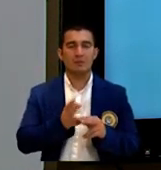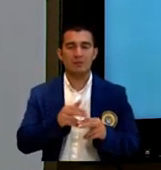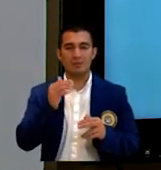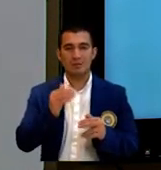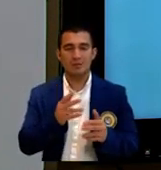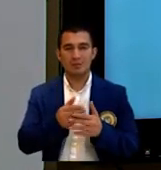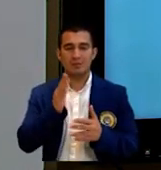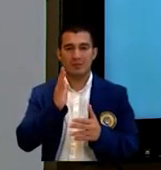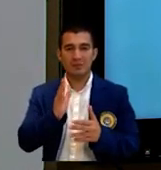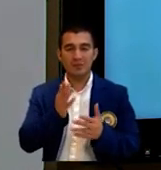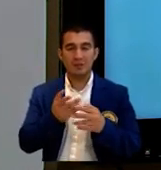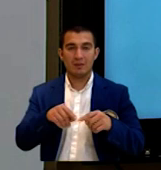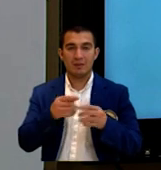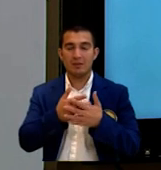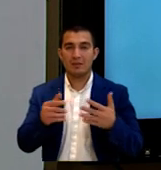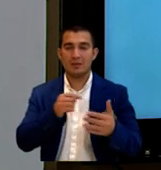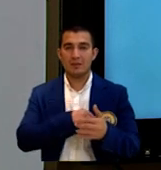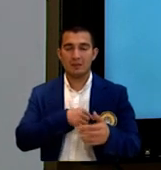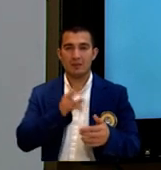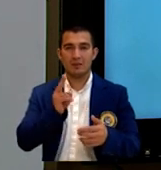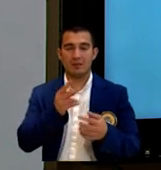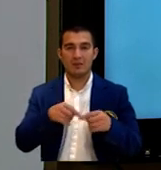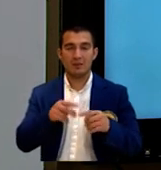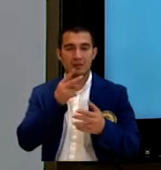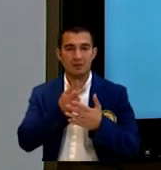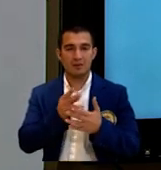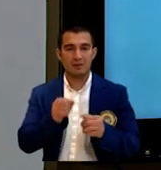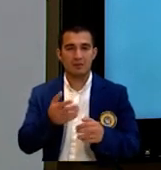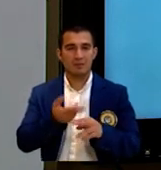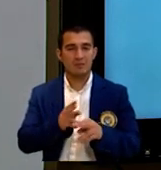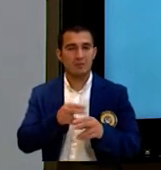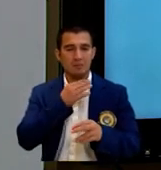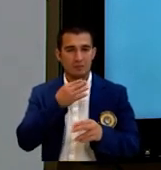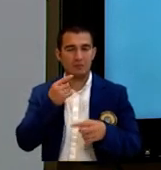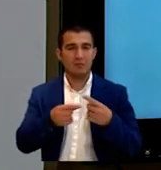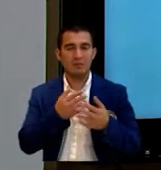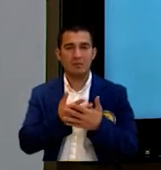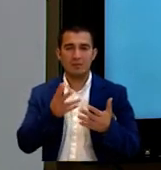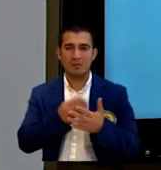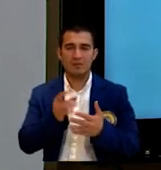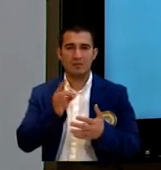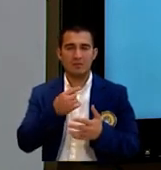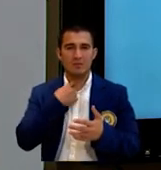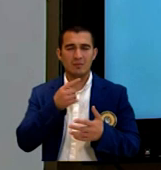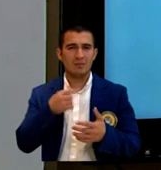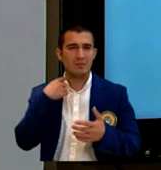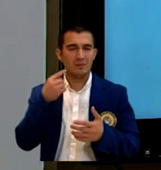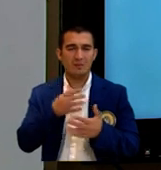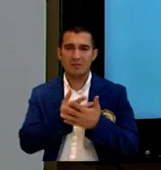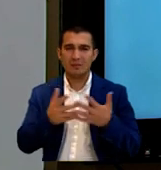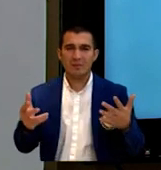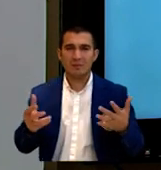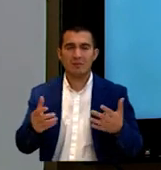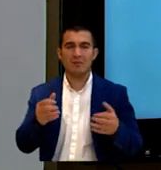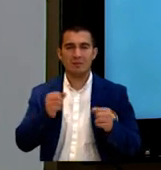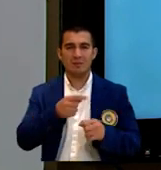shu molekulalar soni uning hajmiga bo'ladigan bo'lsa, konsentratsiyasi kelib chiqadi. Konsentratsiyaning xalqaro birliklar sistemasida birligi metrning